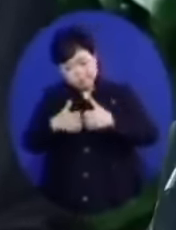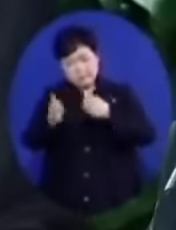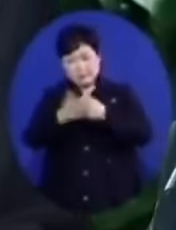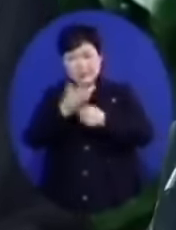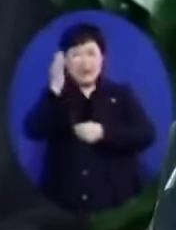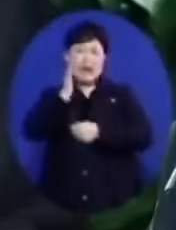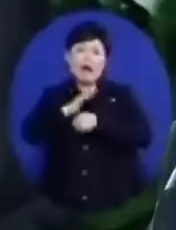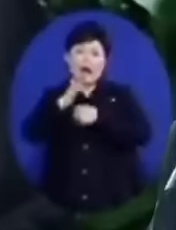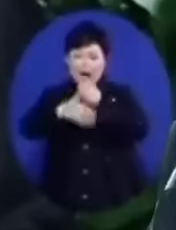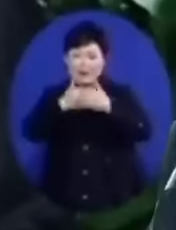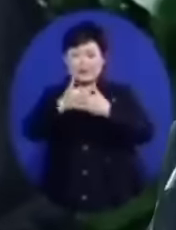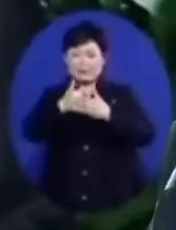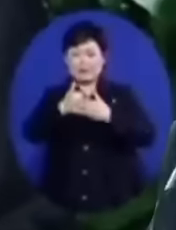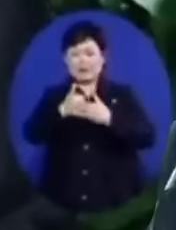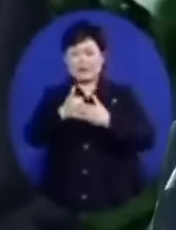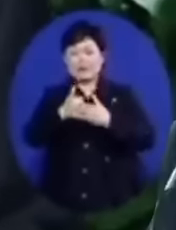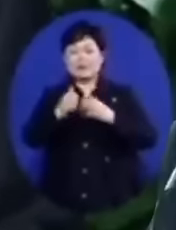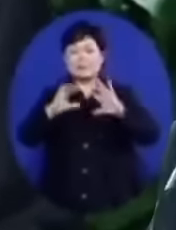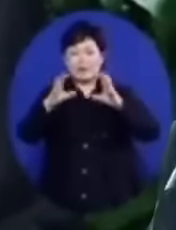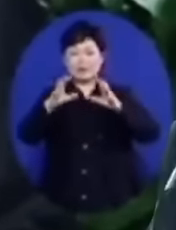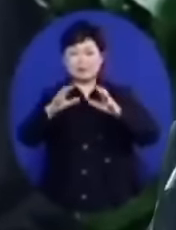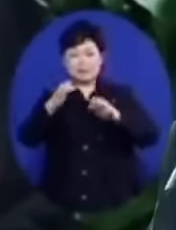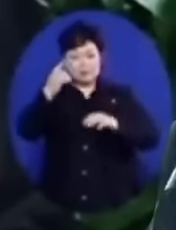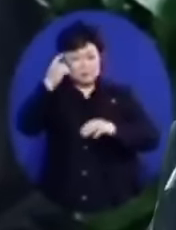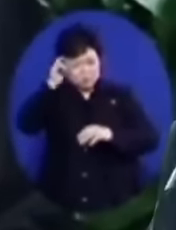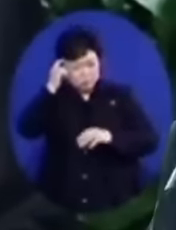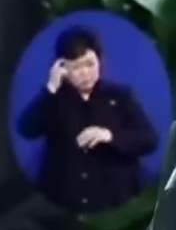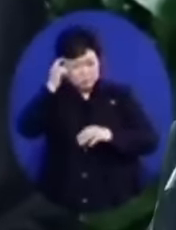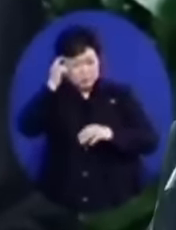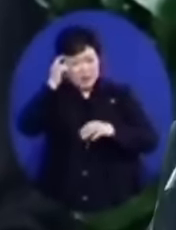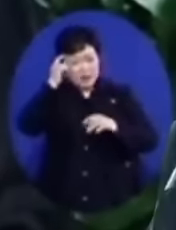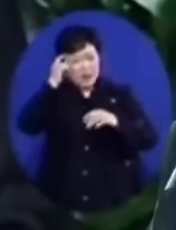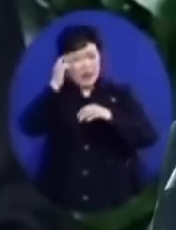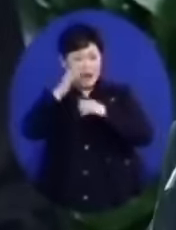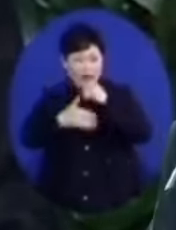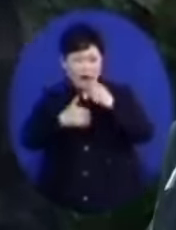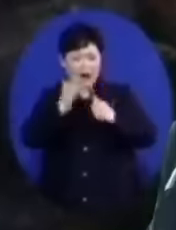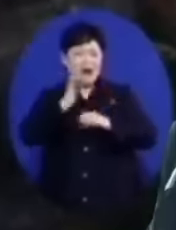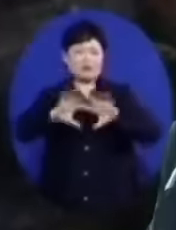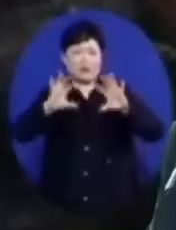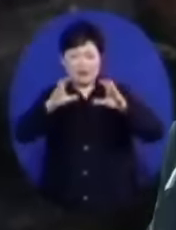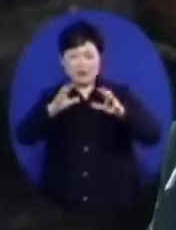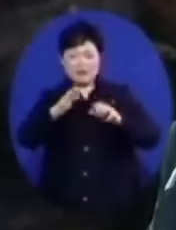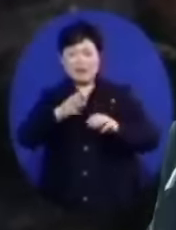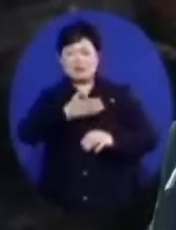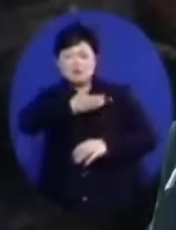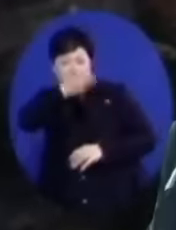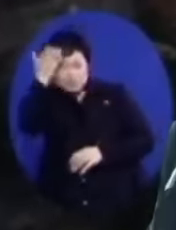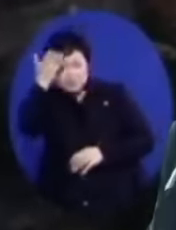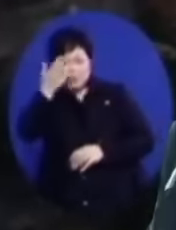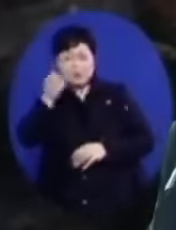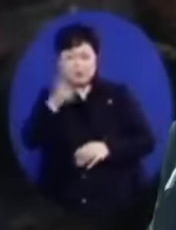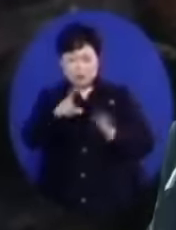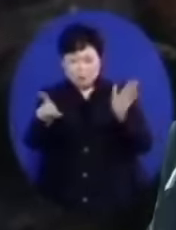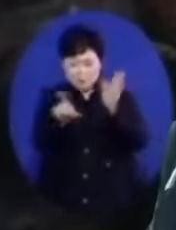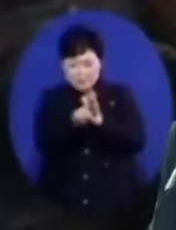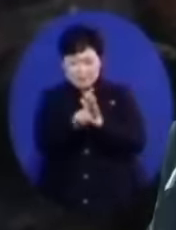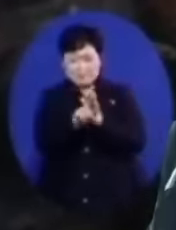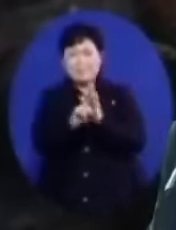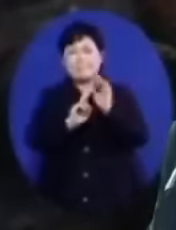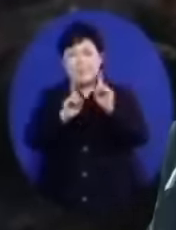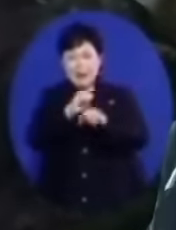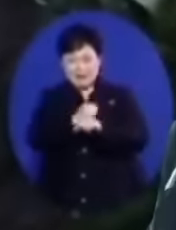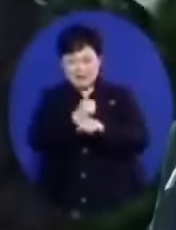말은 생각이 하늘나라 말입니다. 꿈이 하늘나라 말입니다. 믿음이 하늘나라 말입니다. 입술의 고백이 하나님 말입니다.